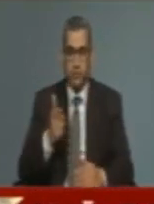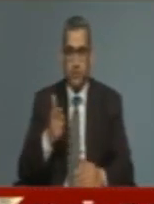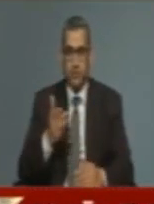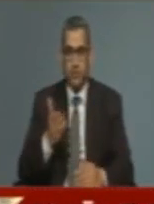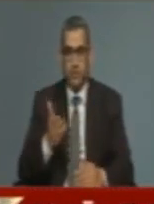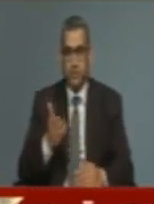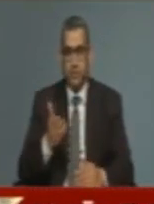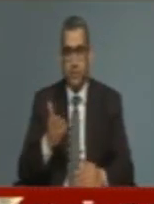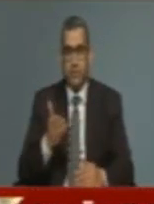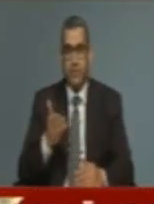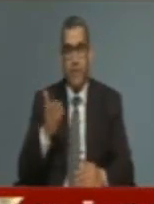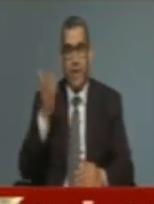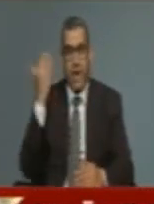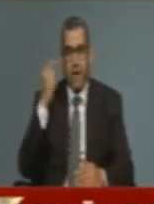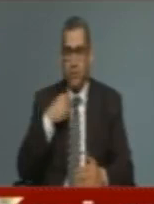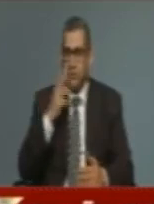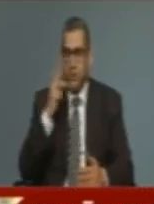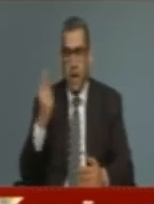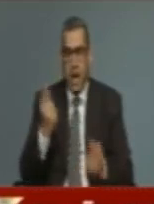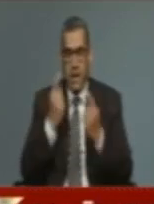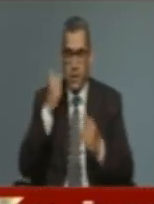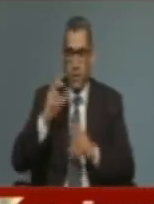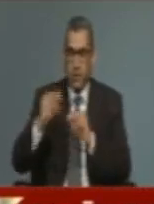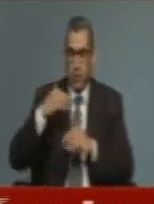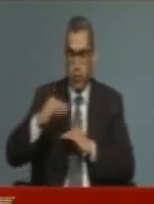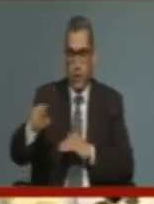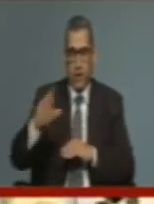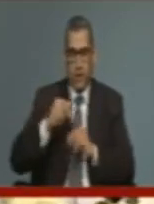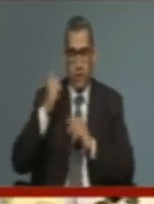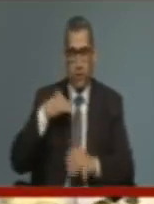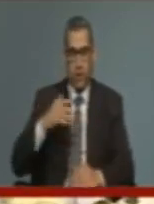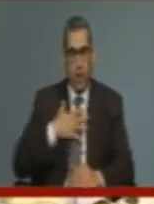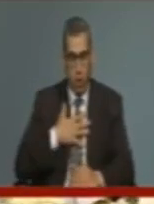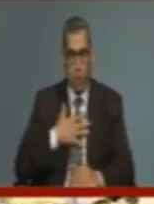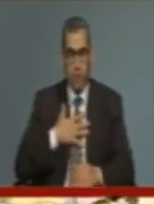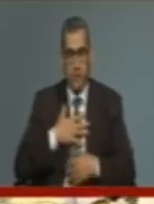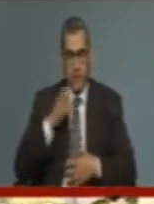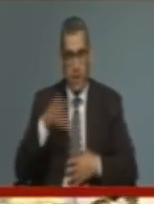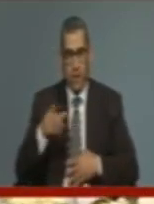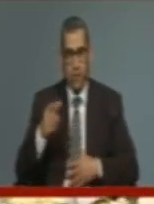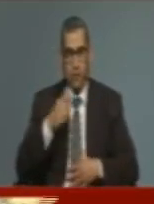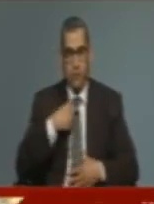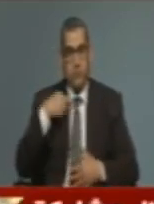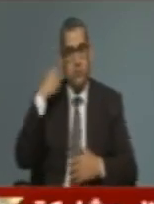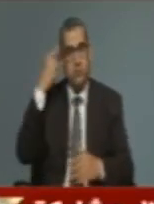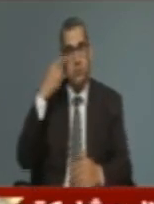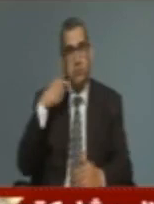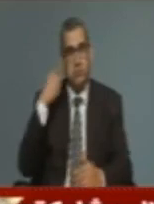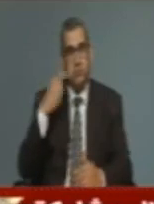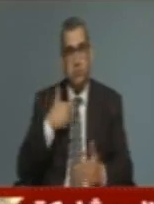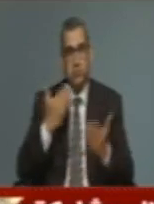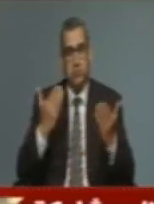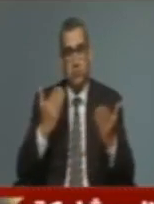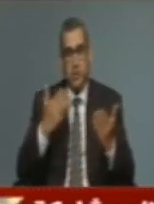وانا انسان عادي يعني زيك كده برضه صحيح، فكنت اقول لو ايدي